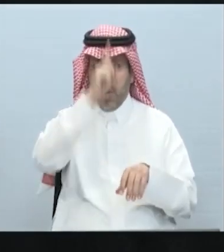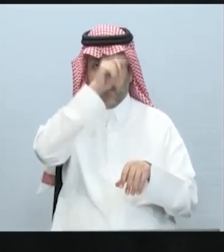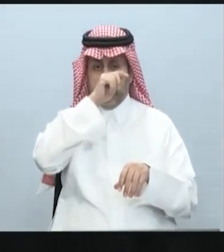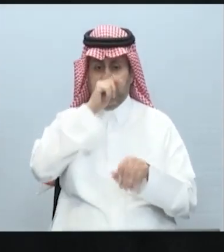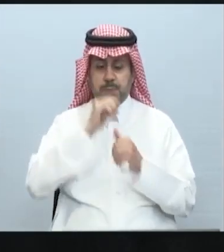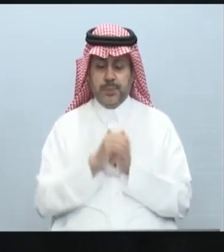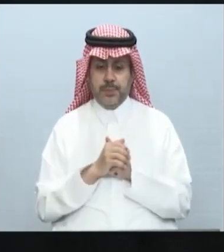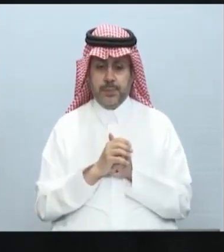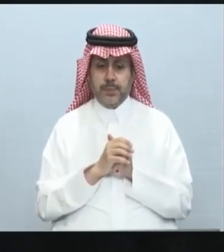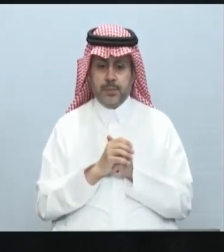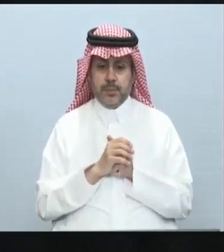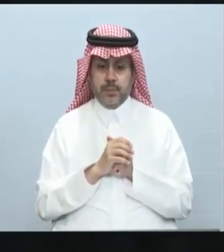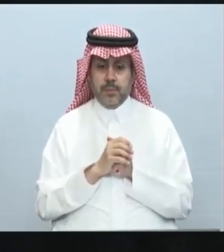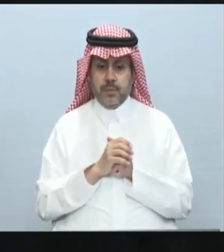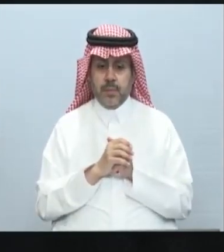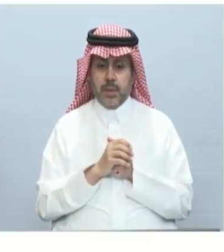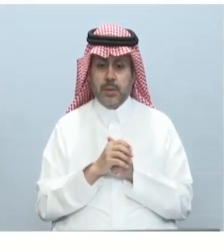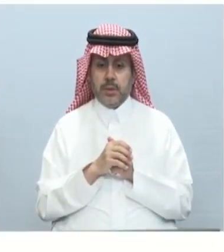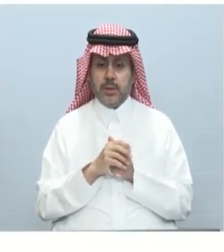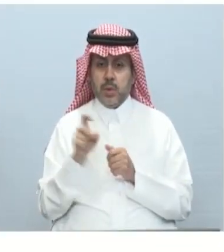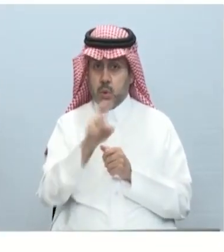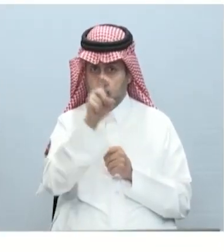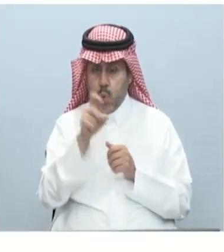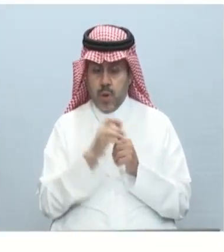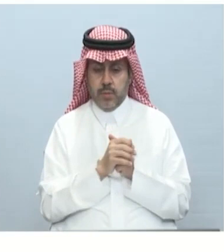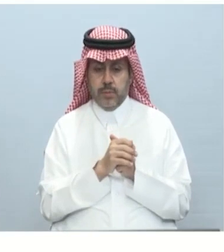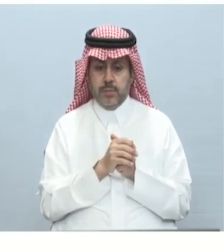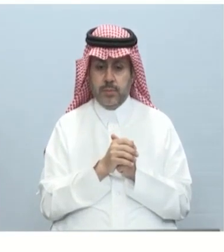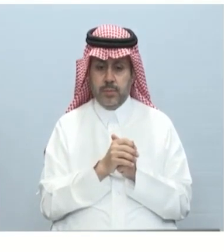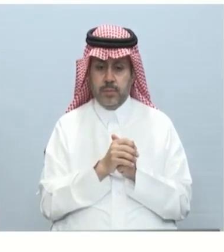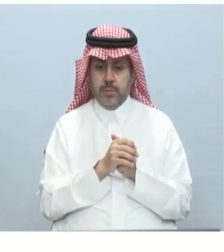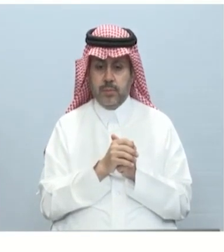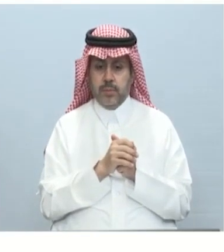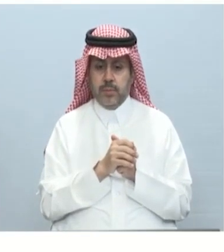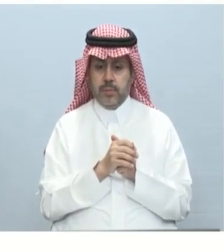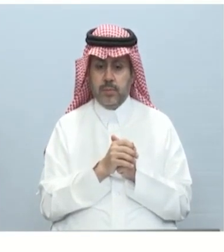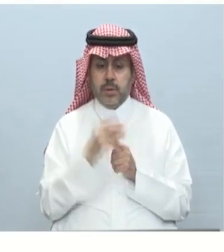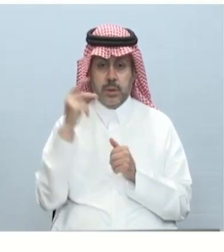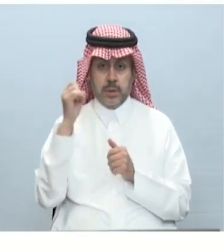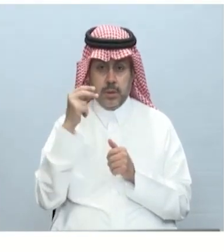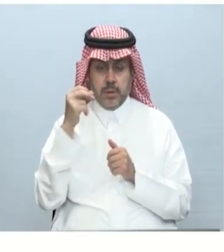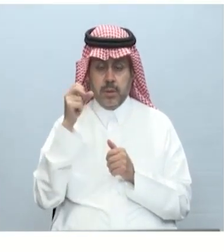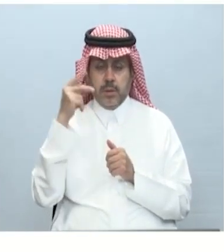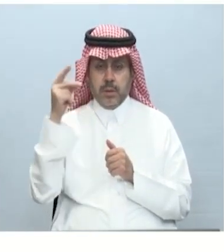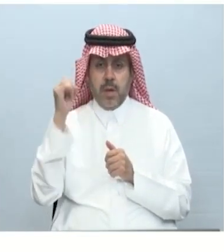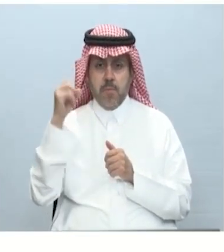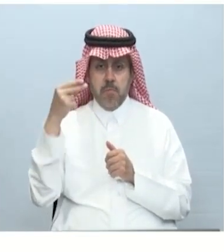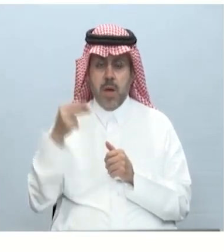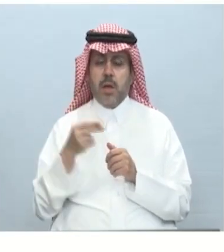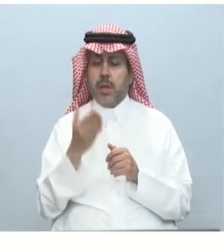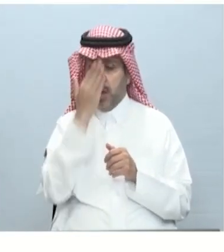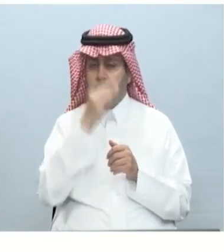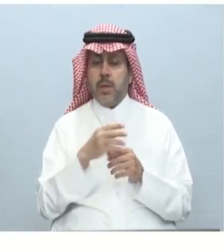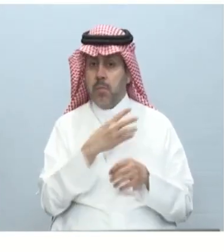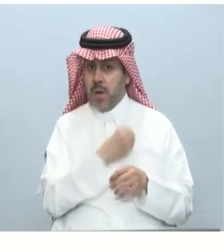وتعالى نتحقق من فهمنا من خلال درسنا هذا اخواني واخواتي السؤال الاول طمعوا العبد بفضل الله